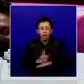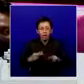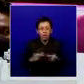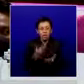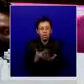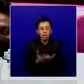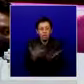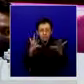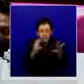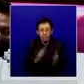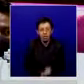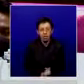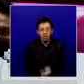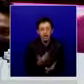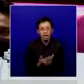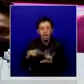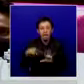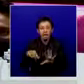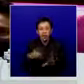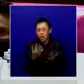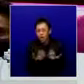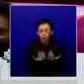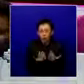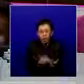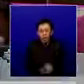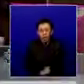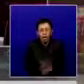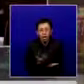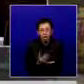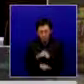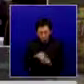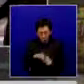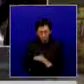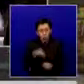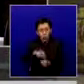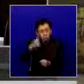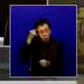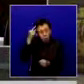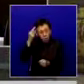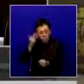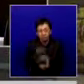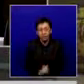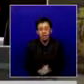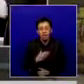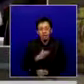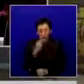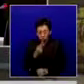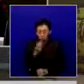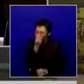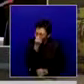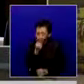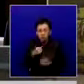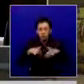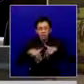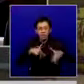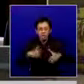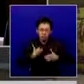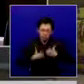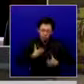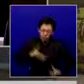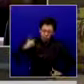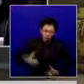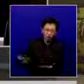งินใช้แล้วก็ได้ 5,000 บาทรอยาไส้ดูซิว่าจะอยู่ได้กี่วันแน่จริงผมอยากให้ท่านลองดูประชาชนเขาลำบากมากฝาก